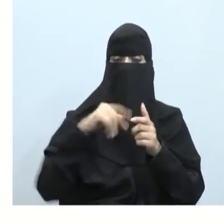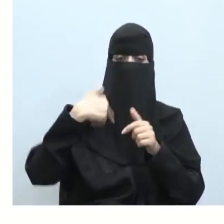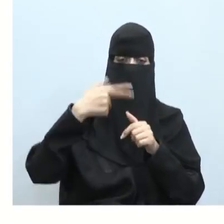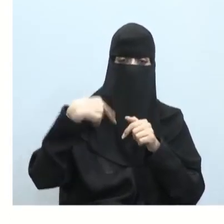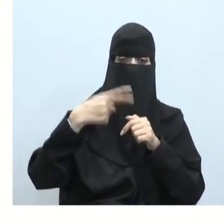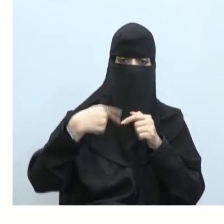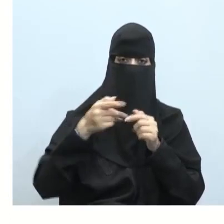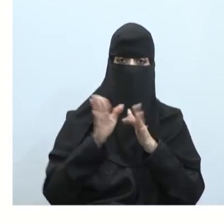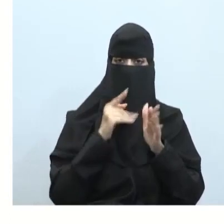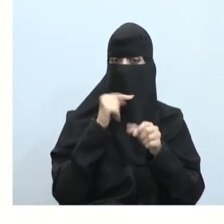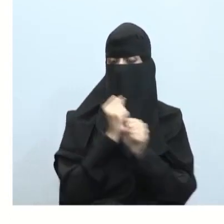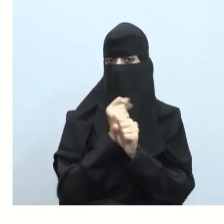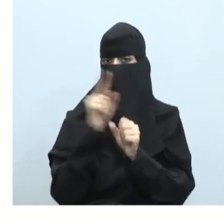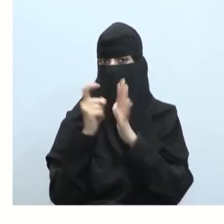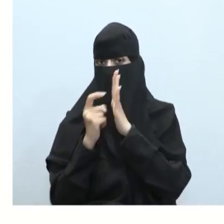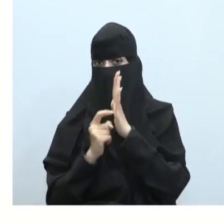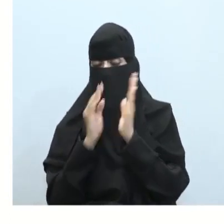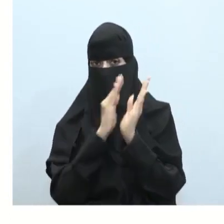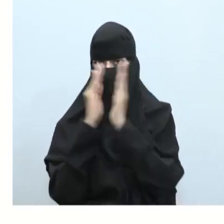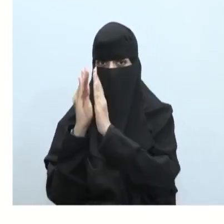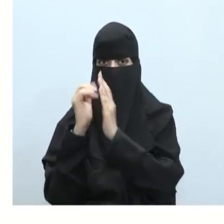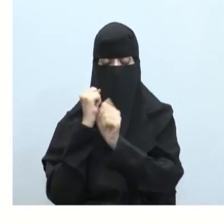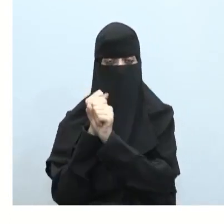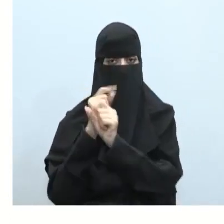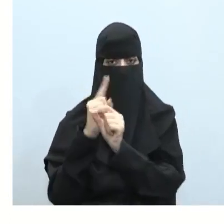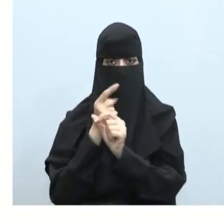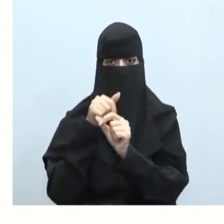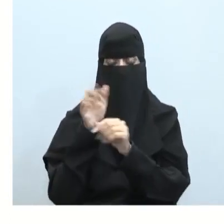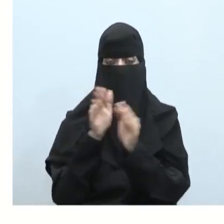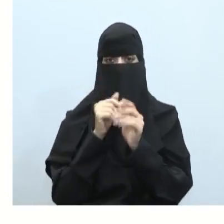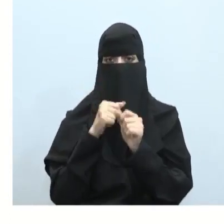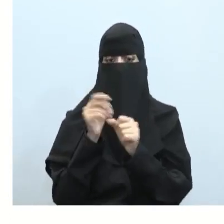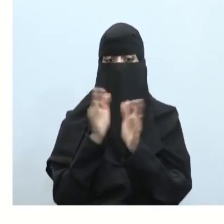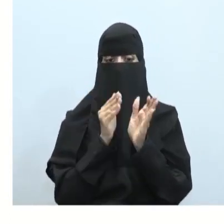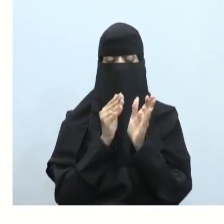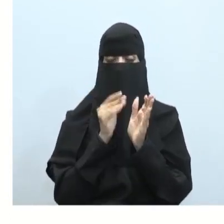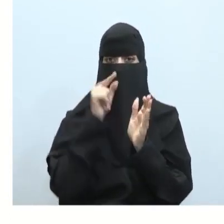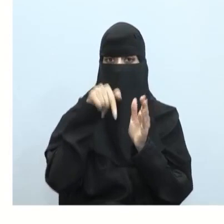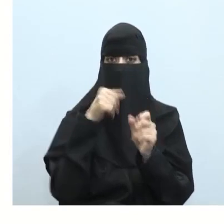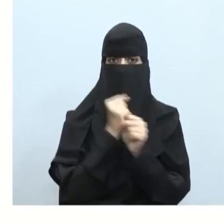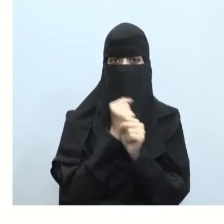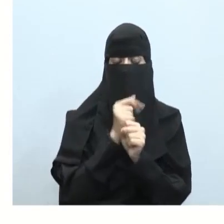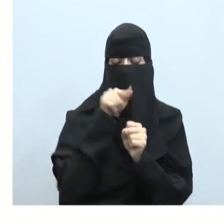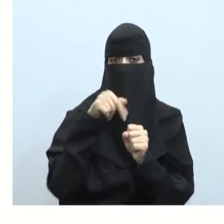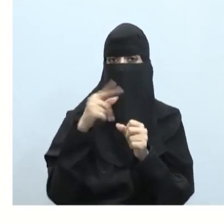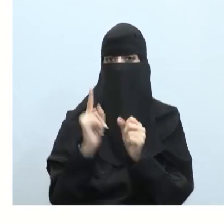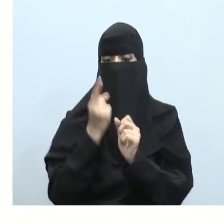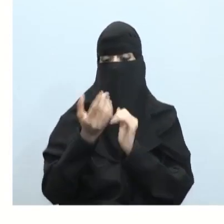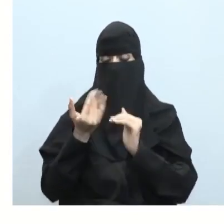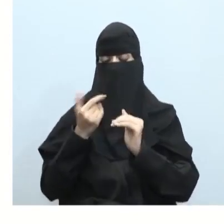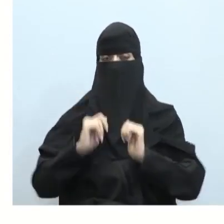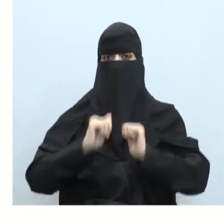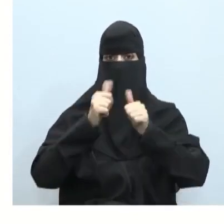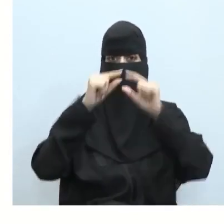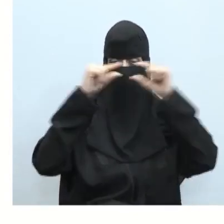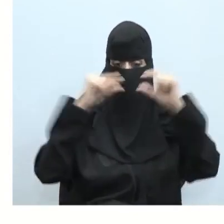لا انت لا تعمل مع نظام او ملف تشغيلي اي اكس سي تنفيذي ولكن ان تعمل معه من البدايه بحيث انه يقوم